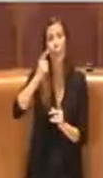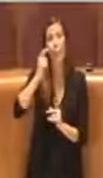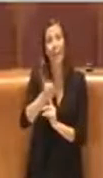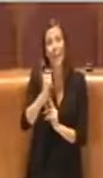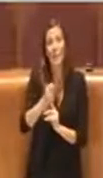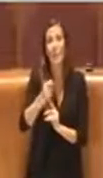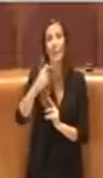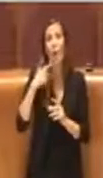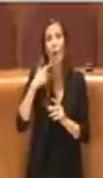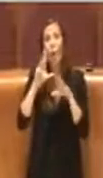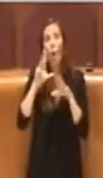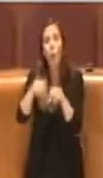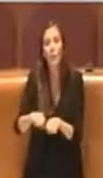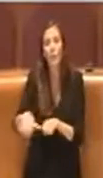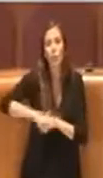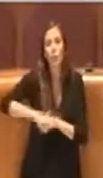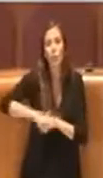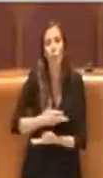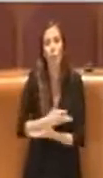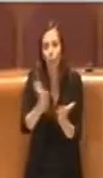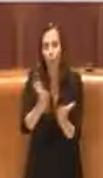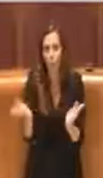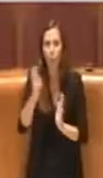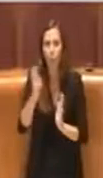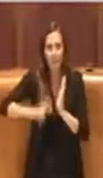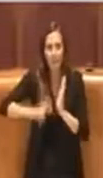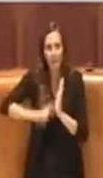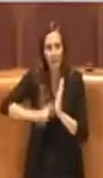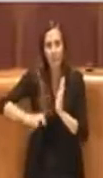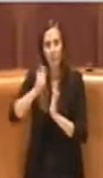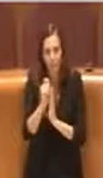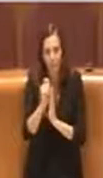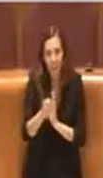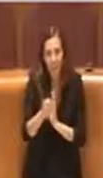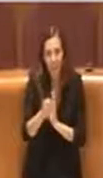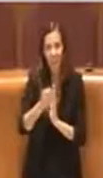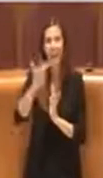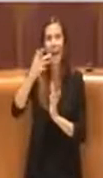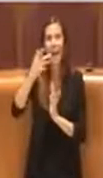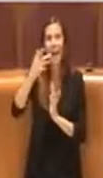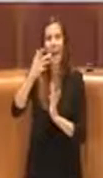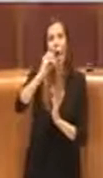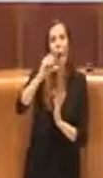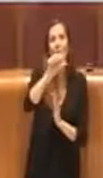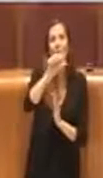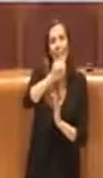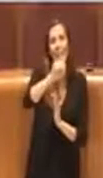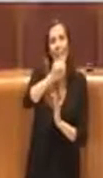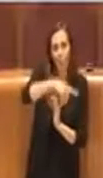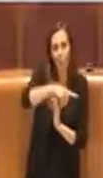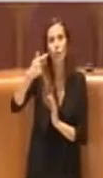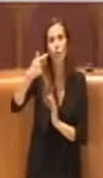dell'occupazione del suolo pubblico, quindi una sorta di sovrapposizione tra il pagamento delle tassazioni COSAP e TOSAP, che